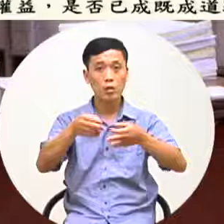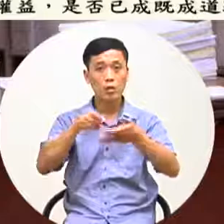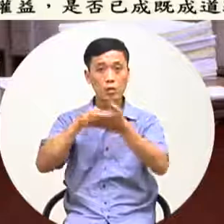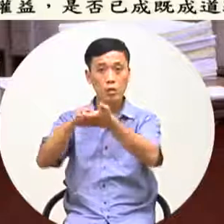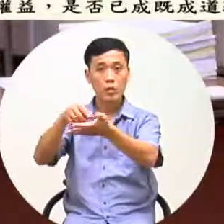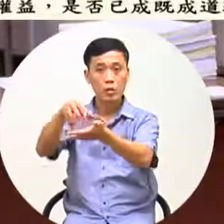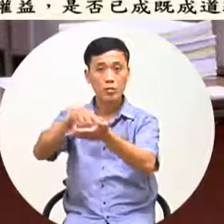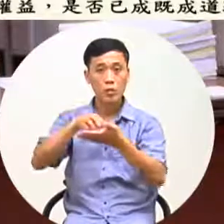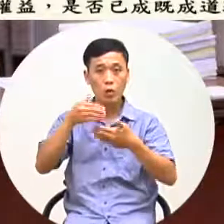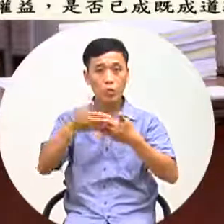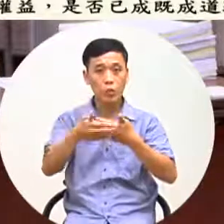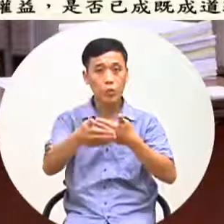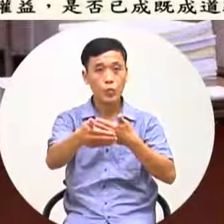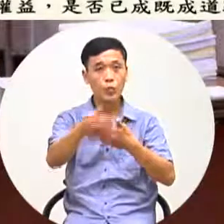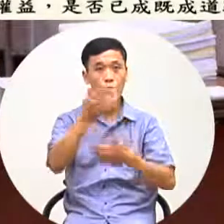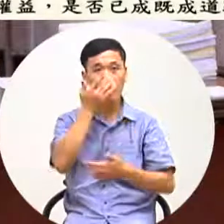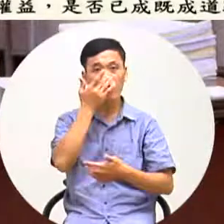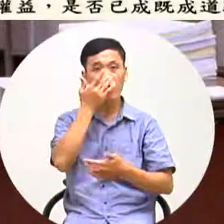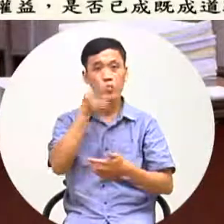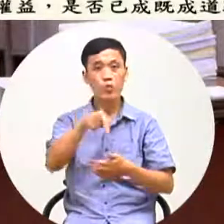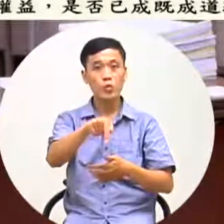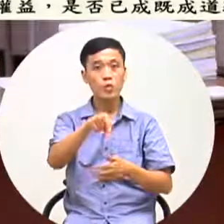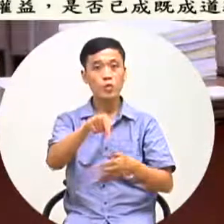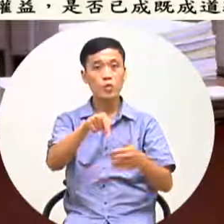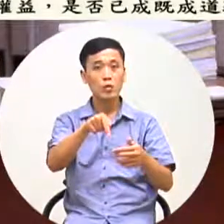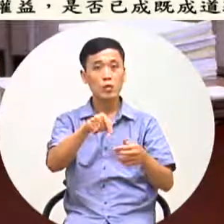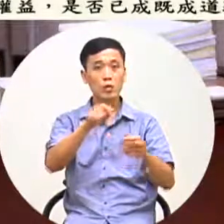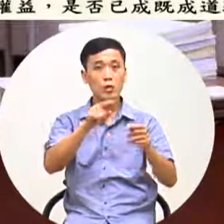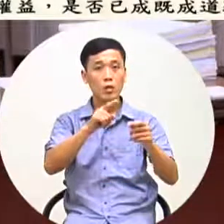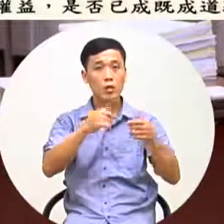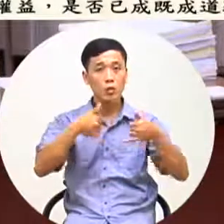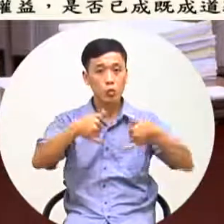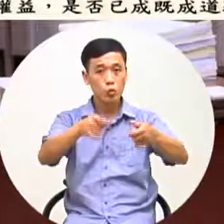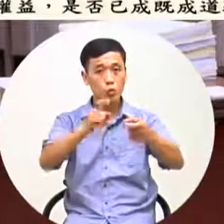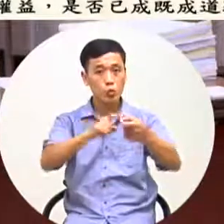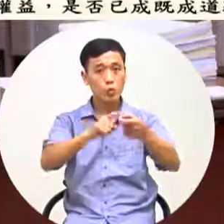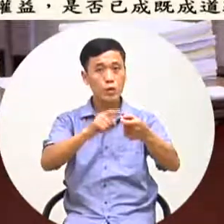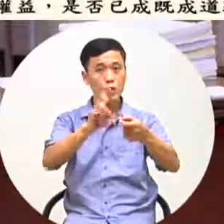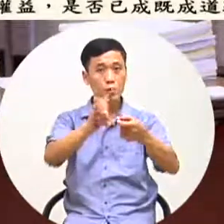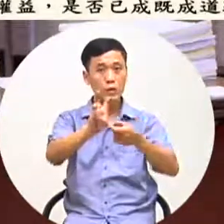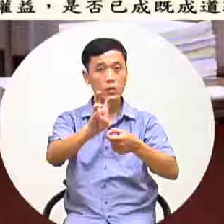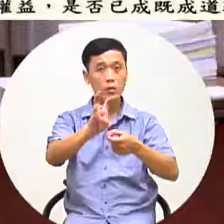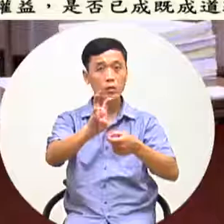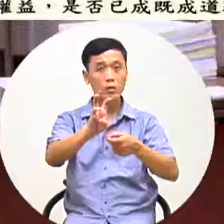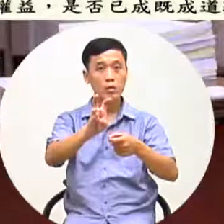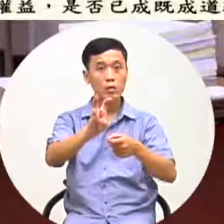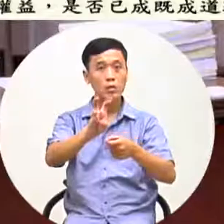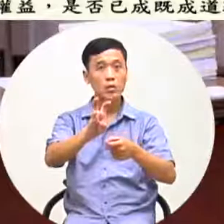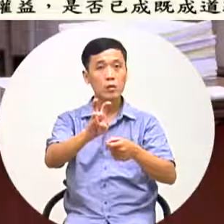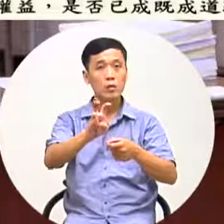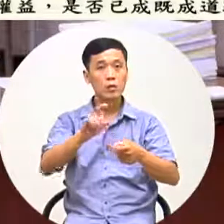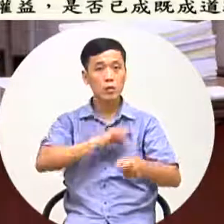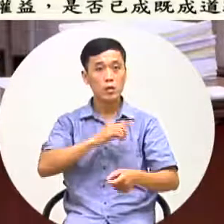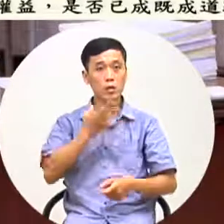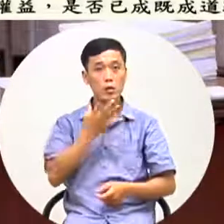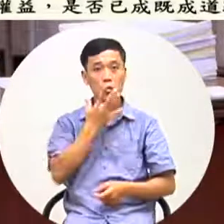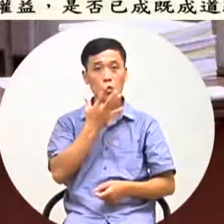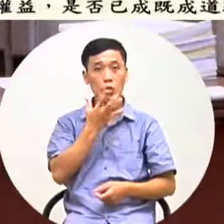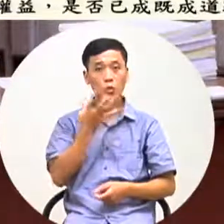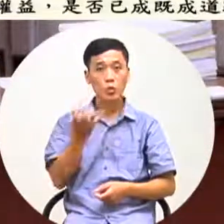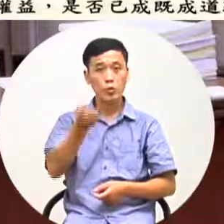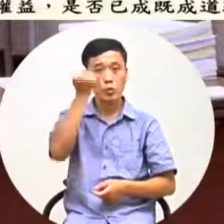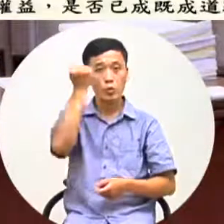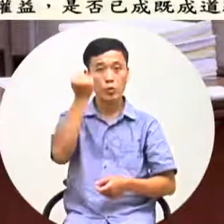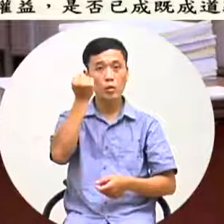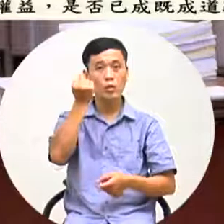是否过程进行巷道？迄人买建厝六十几户，其中六十几户改了一楼一楼经营